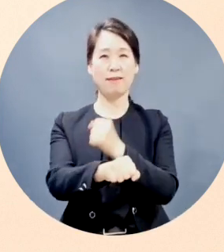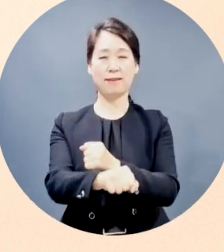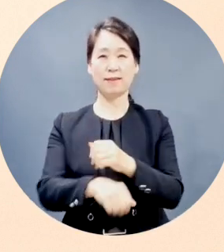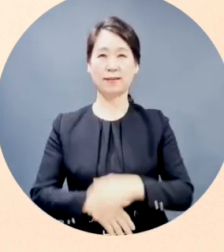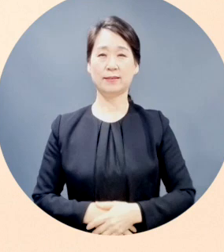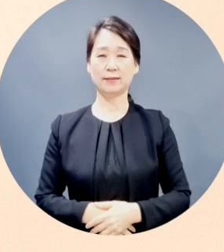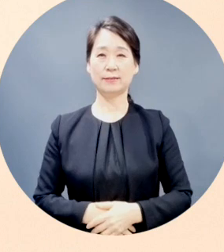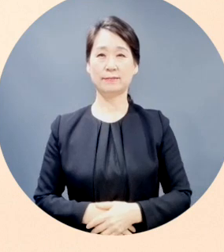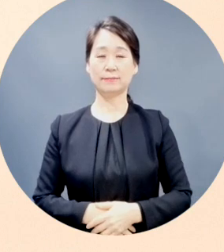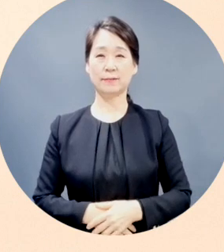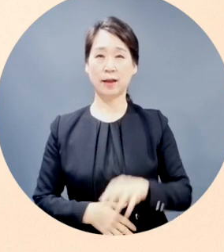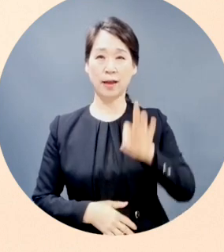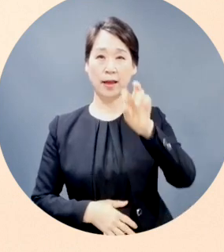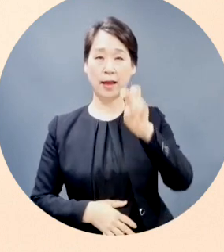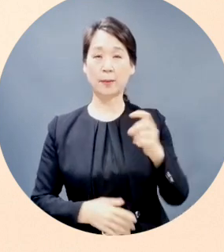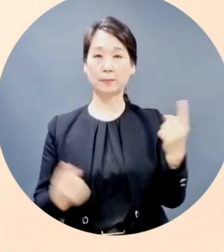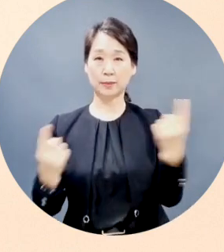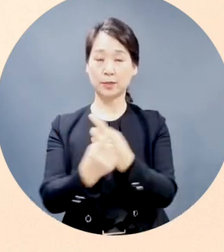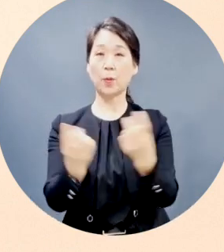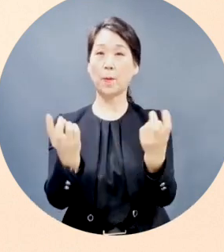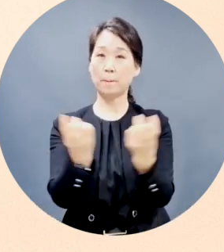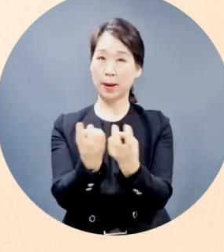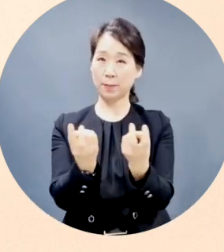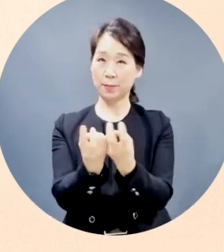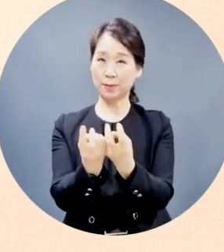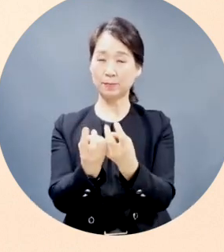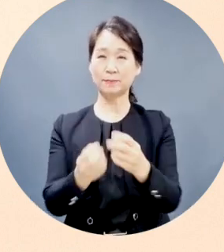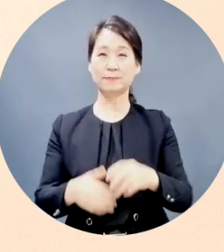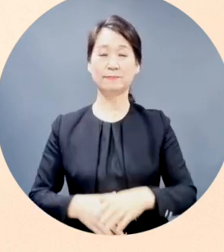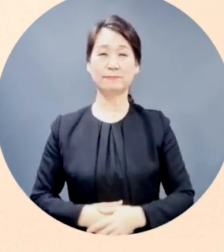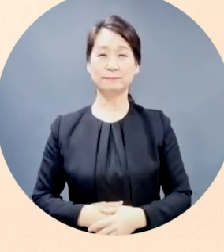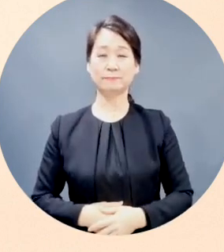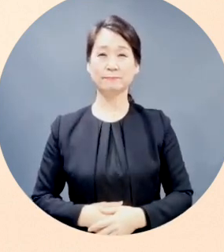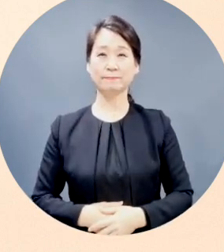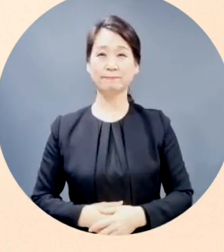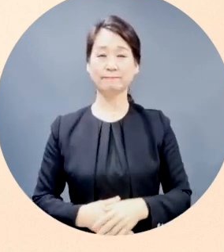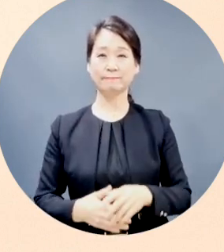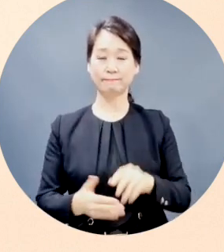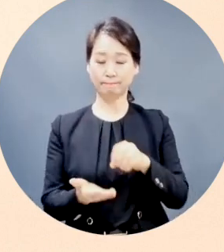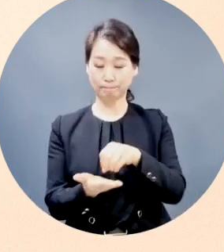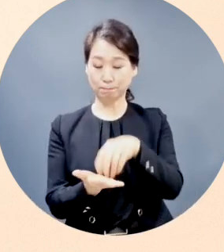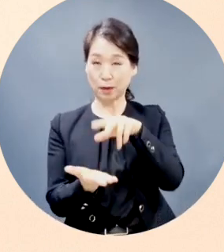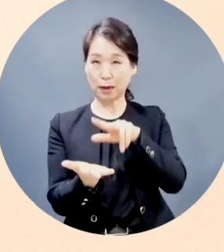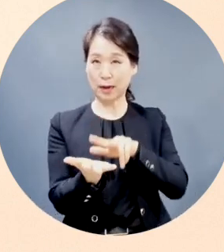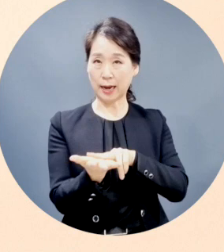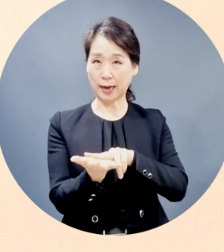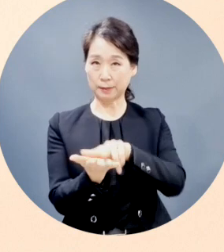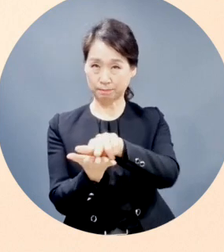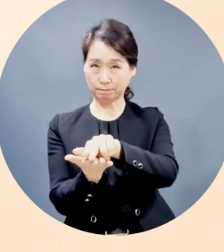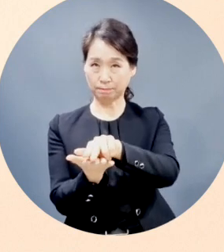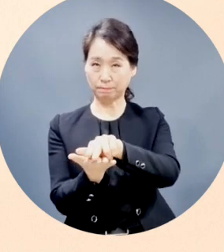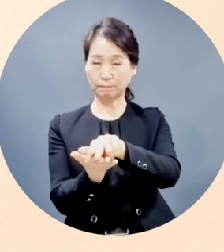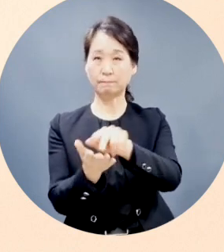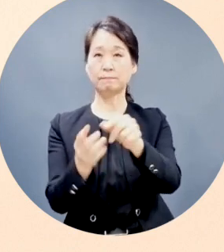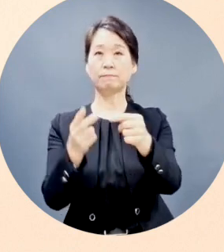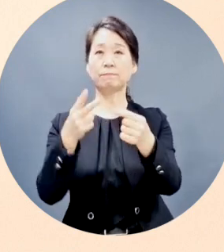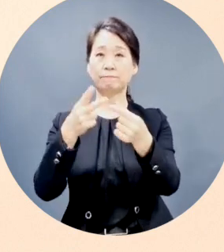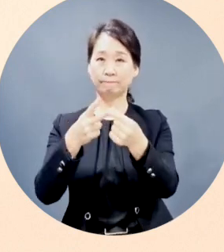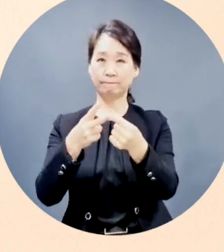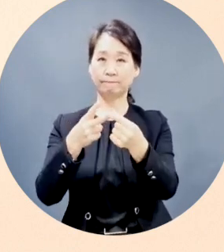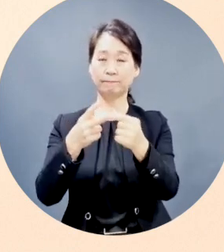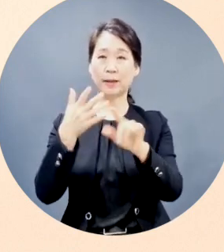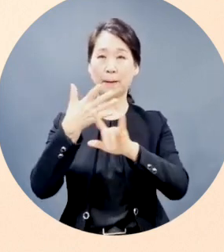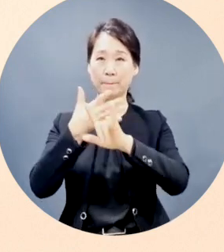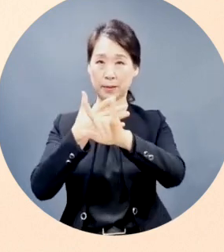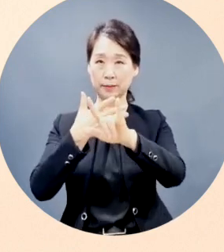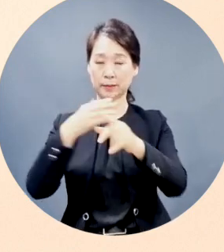암 치료 방법에 대해 알아보겠습니다. 암 치료 방법에는 암 덩어리를 수술로 제거하는 수술적 치료와